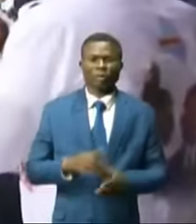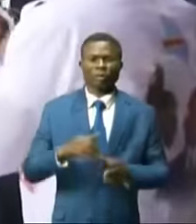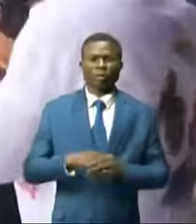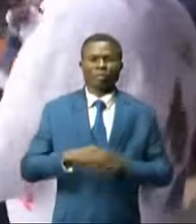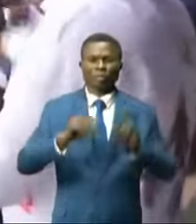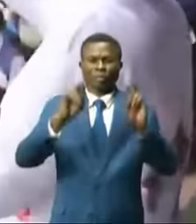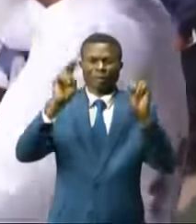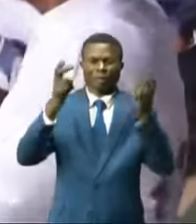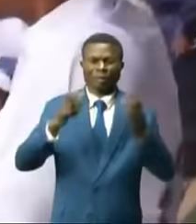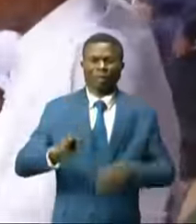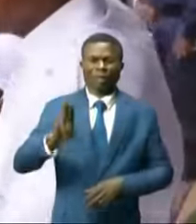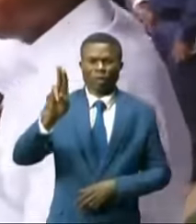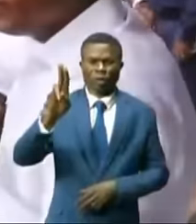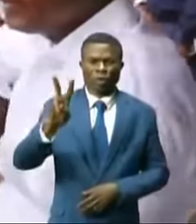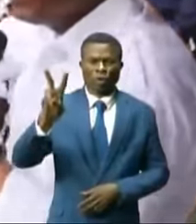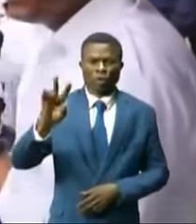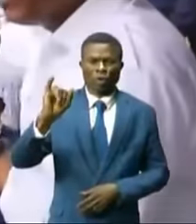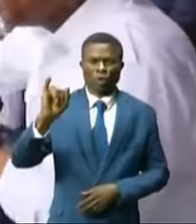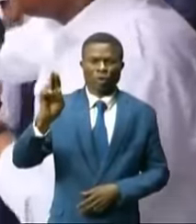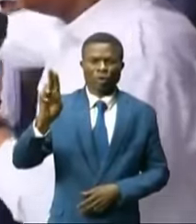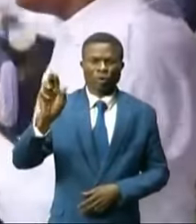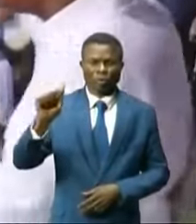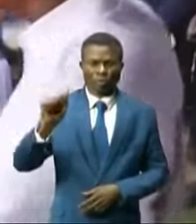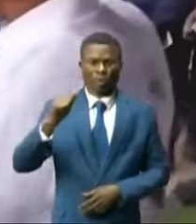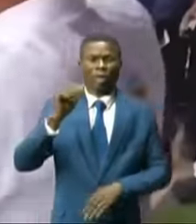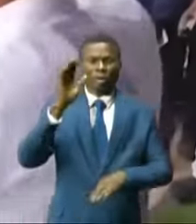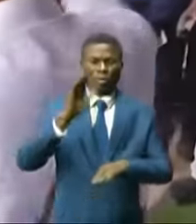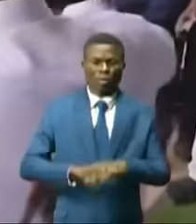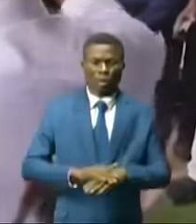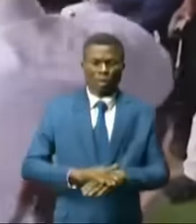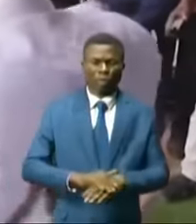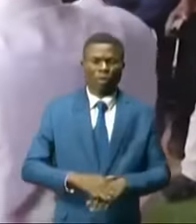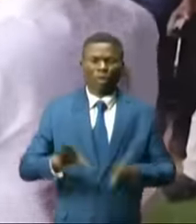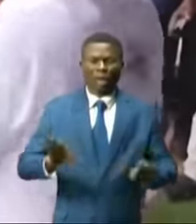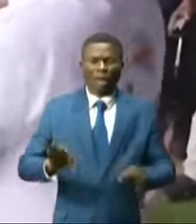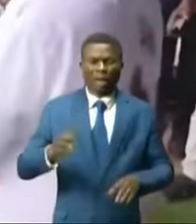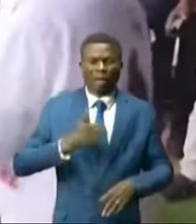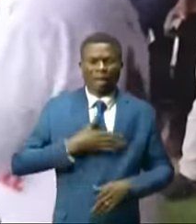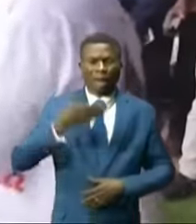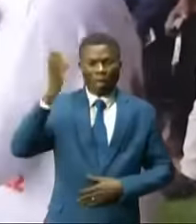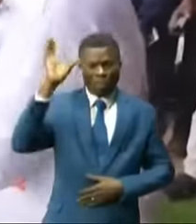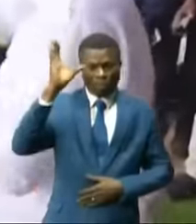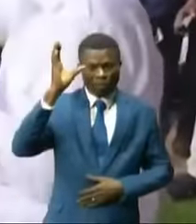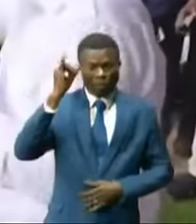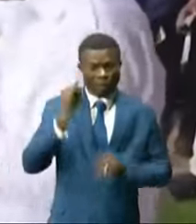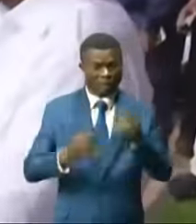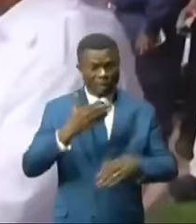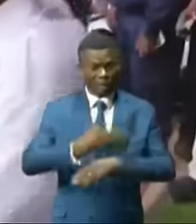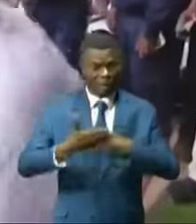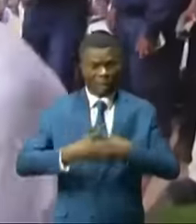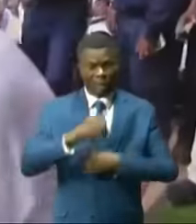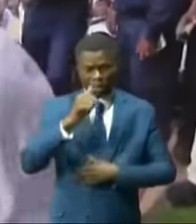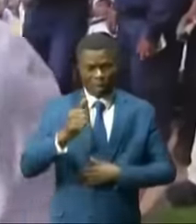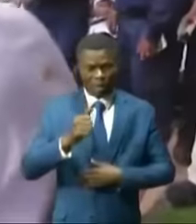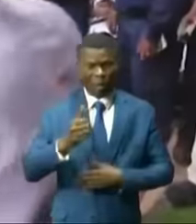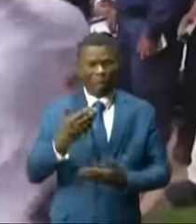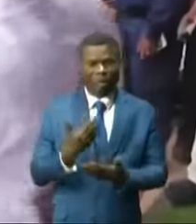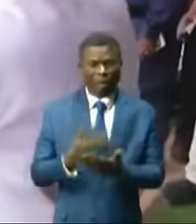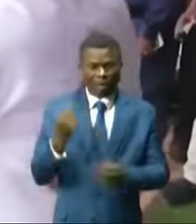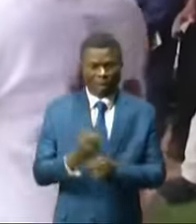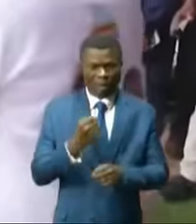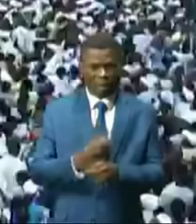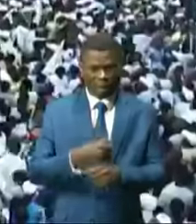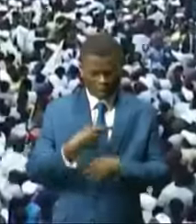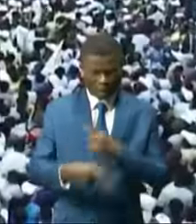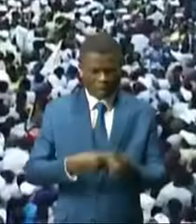J'avais dit au chef de l'État, je ne peux fouler le sol de mes ancêtres si les routes d'Ouvira ne sont pas construites. Ainsi, les travaux sont en